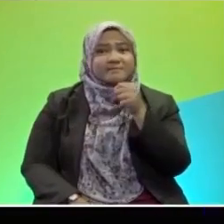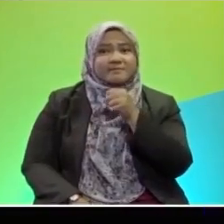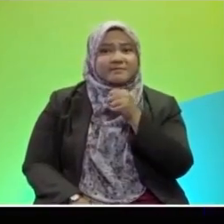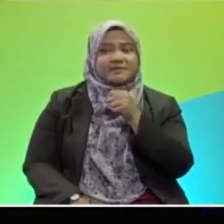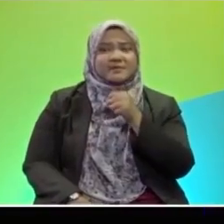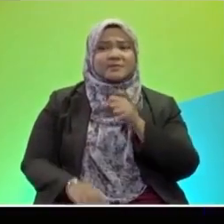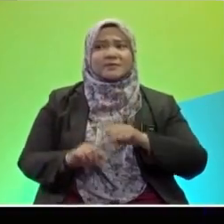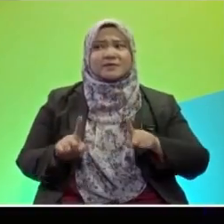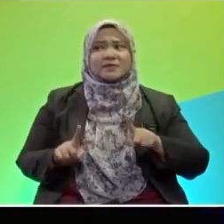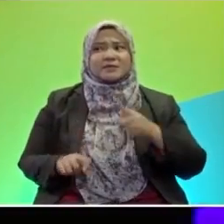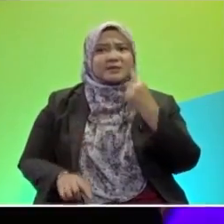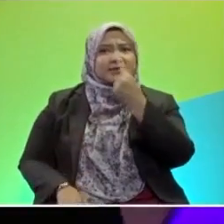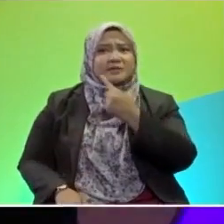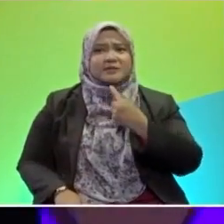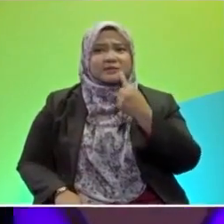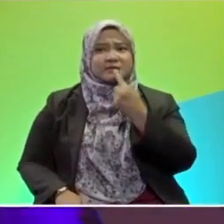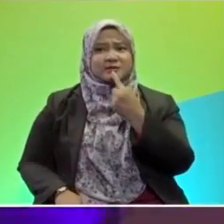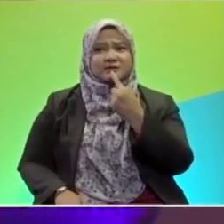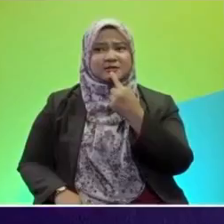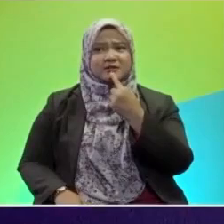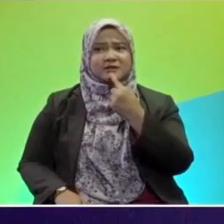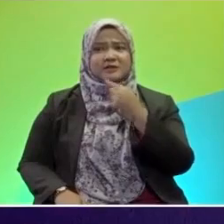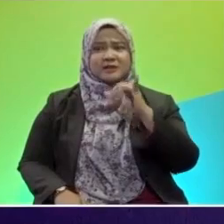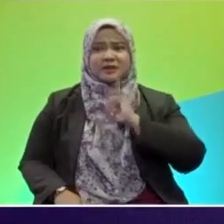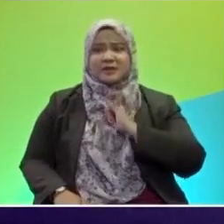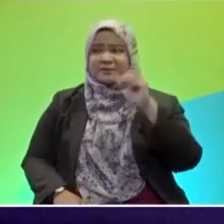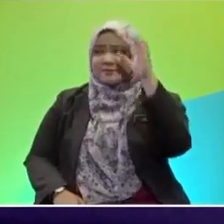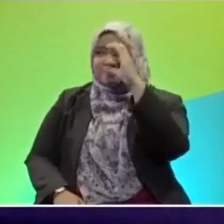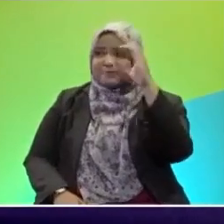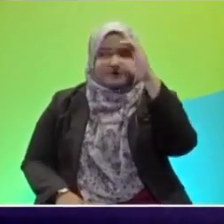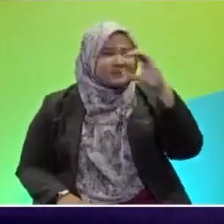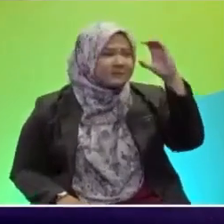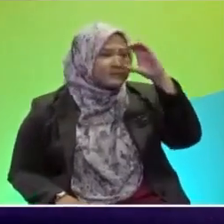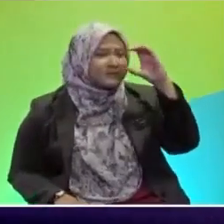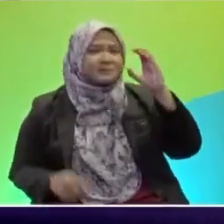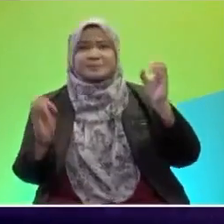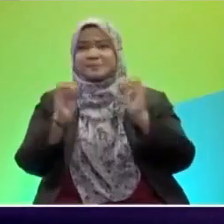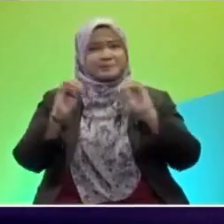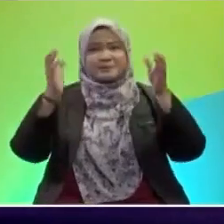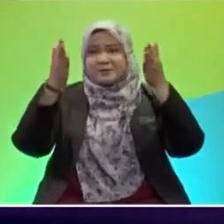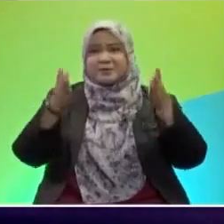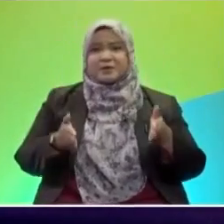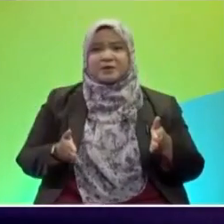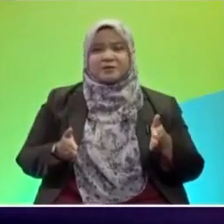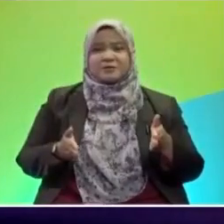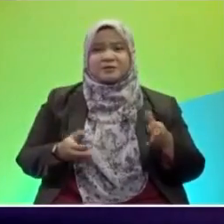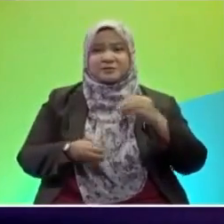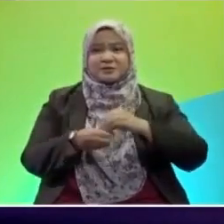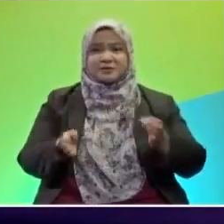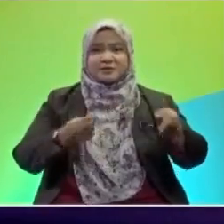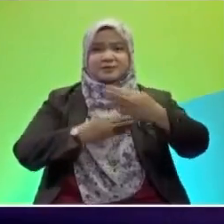dipantulkan bergerak medium ke medium cahaya dan